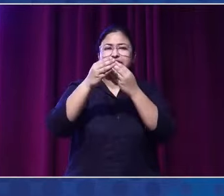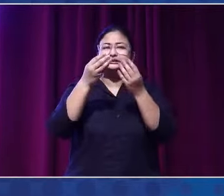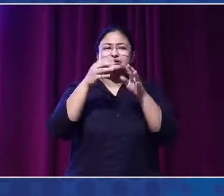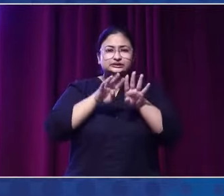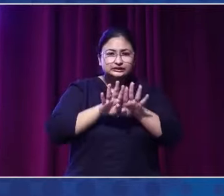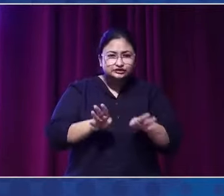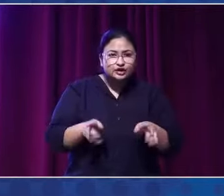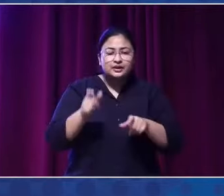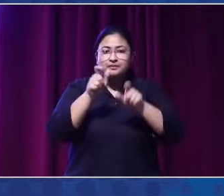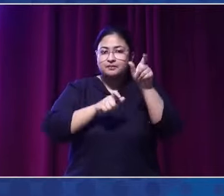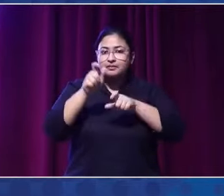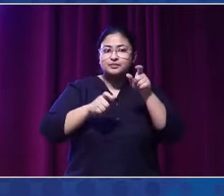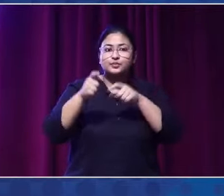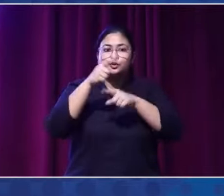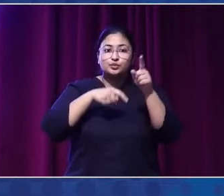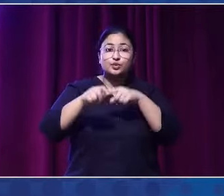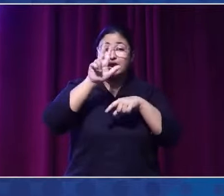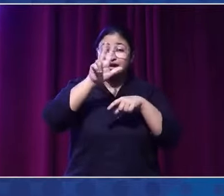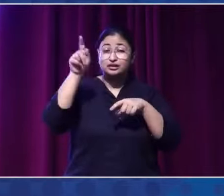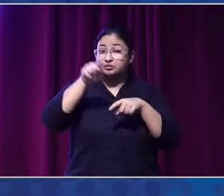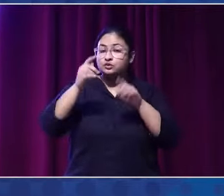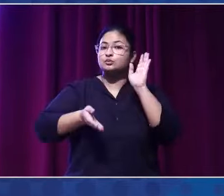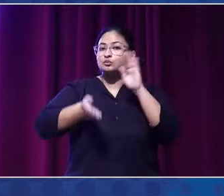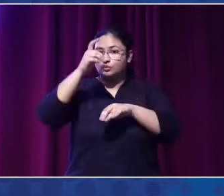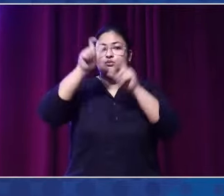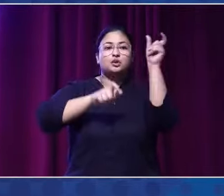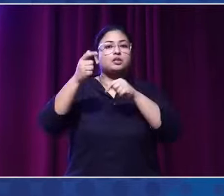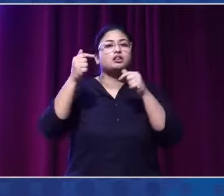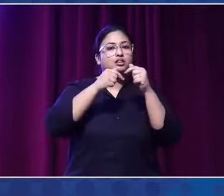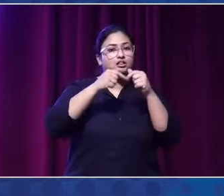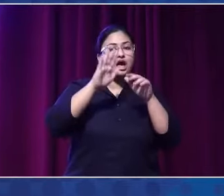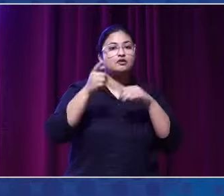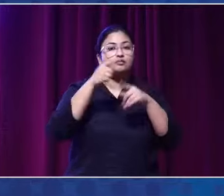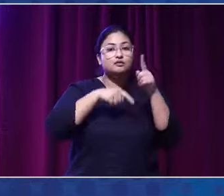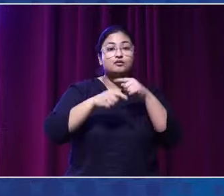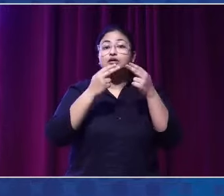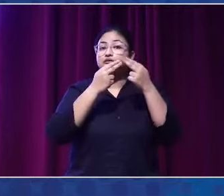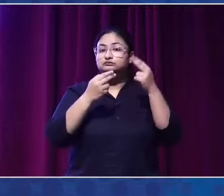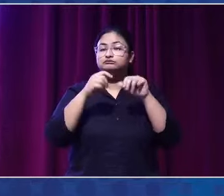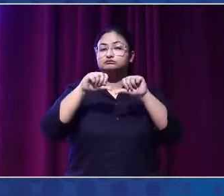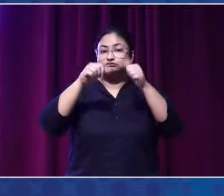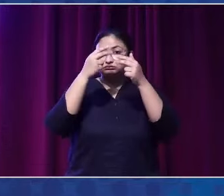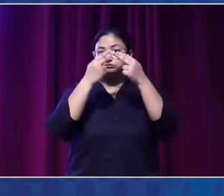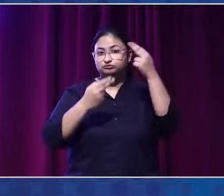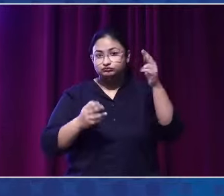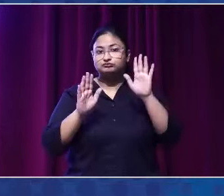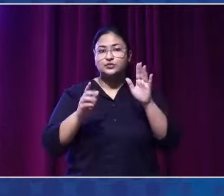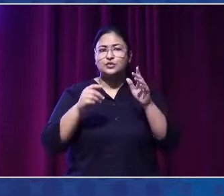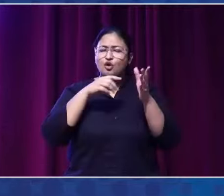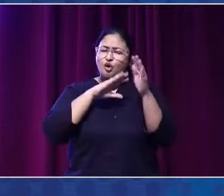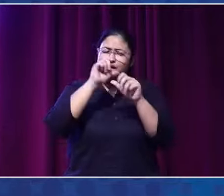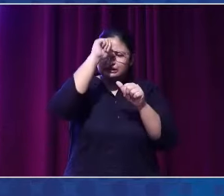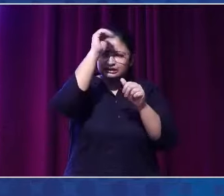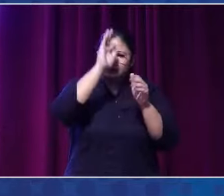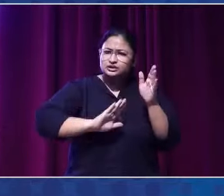वोटेड ओवरवेलमिंगली मोर देन 88%। दिस इज द सक्सेस स्टोरी ऑफ द इंडियन इलेक्शंस। एवरी कॉर्नर,